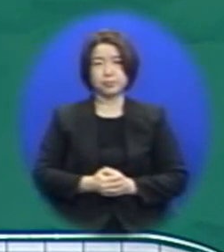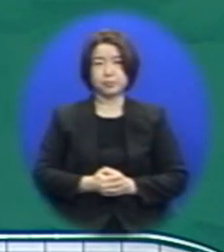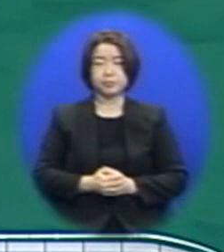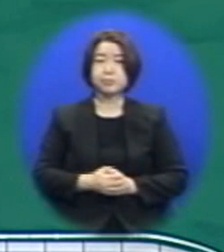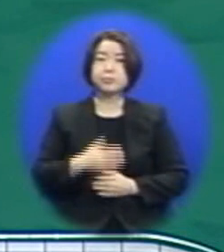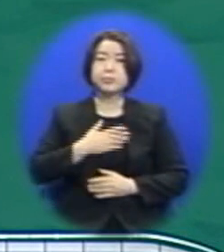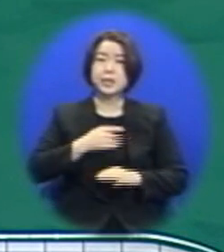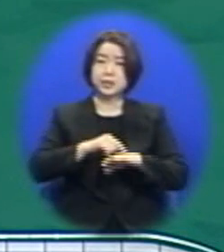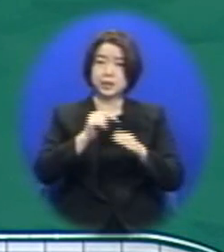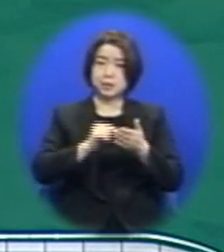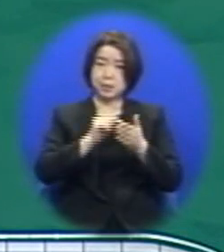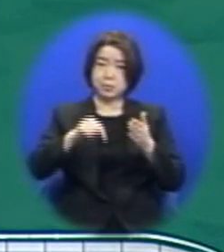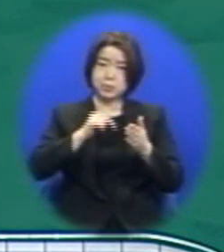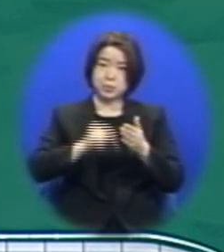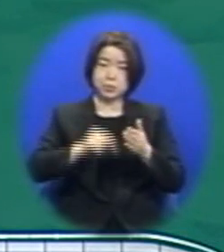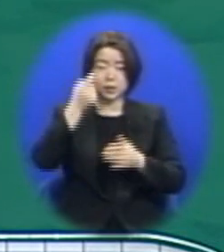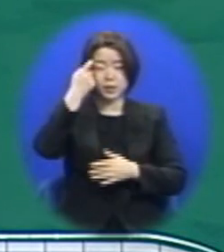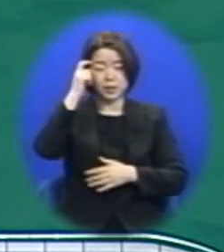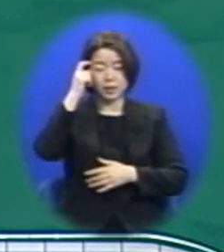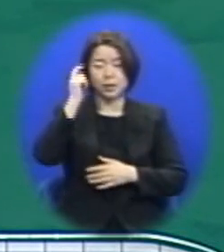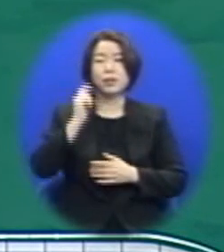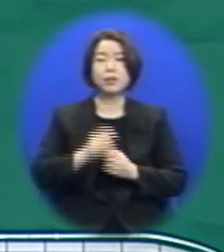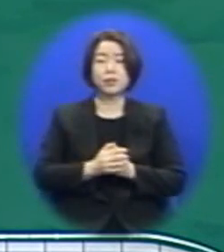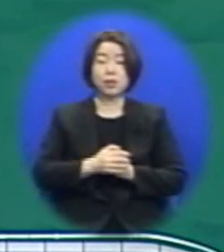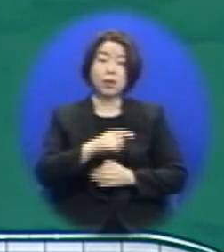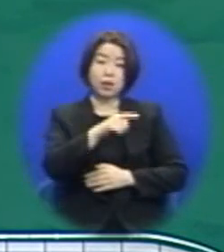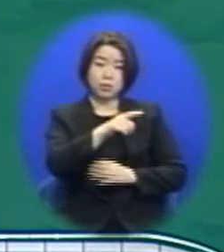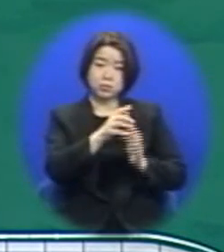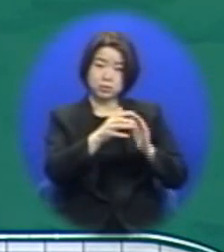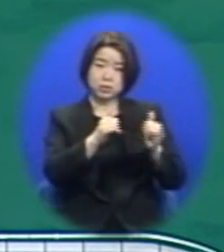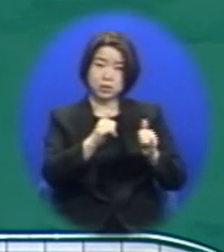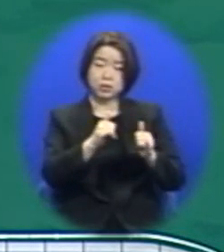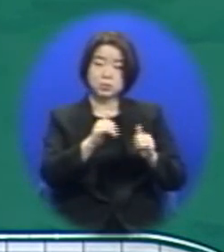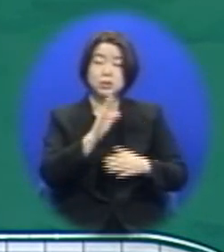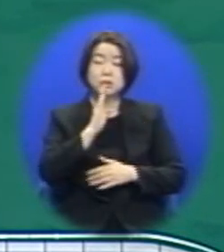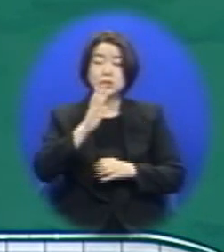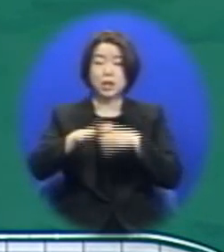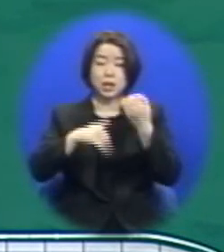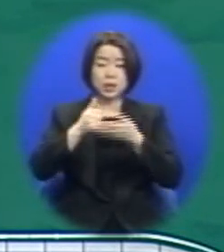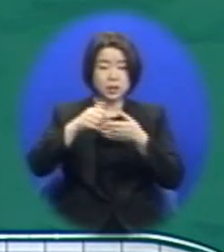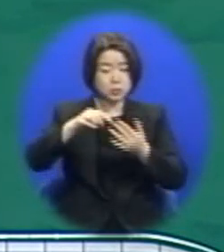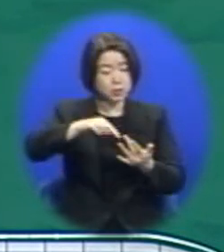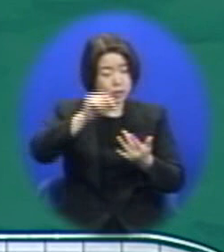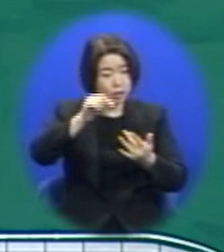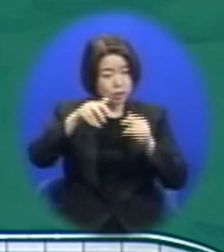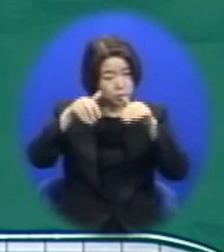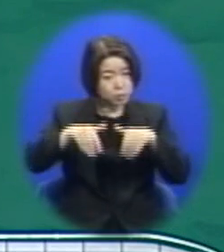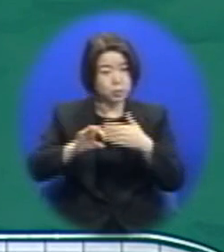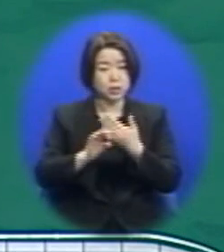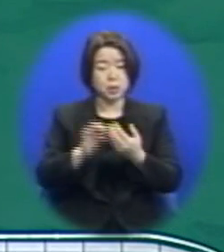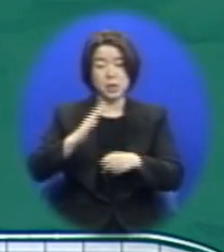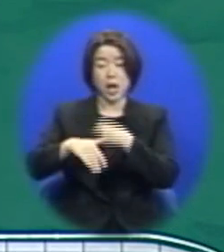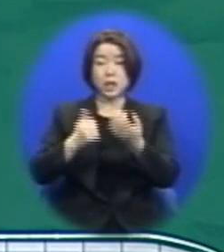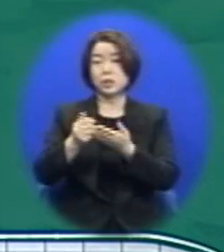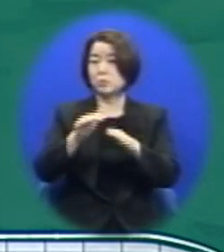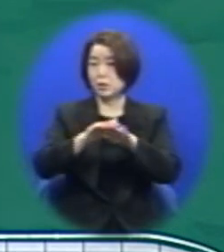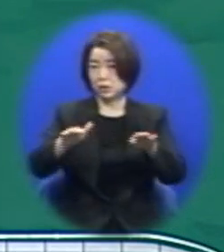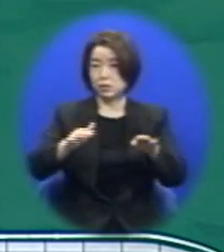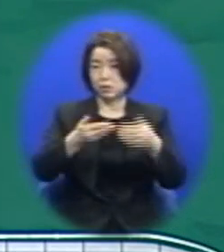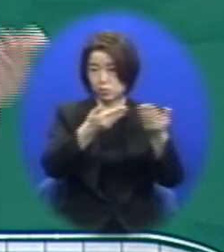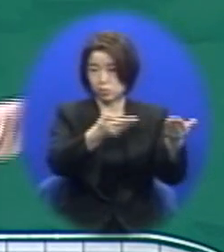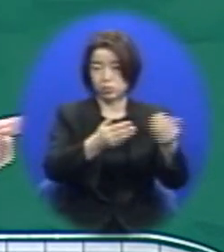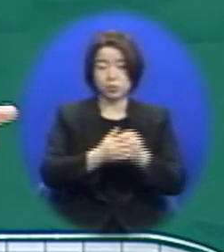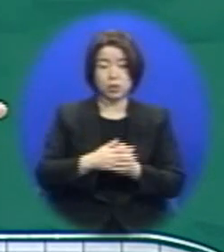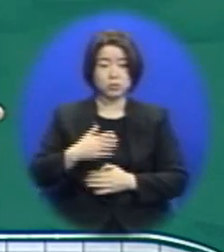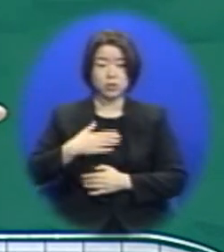제 마음의 생각에 그 사람이 진짜 하나님의 택한 종이라면 하나님이 해결해 주시겠지.